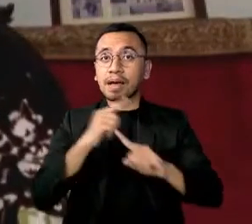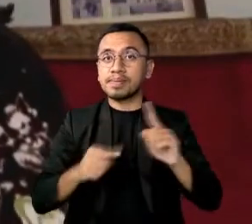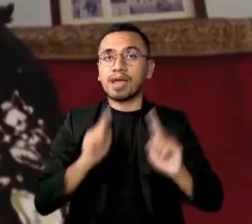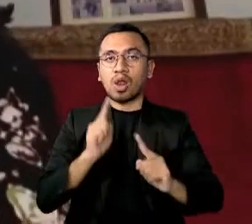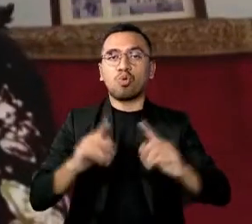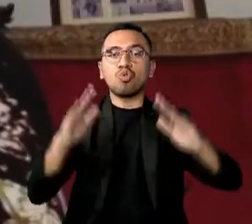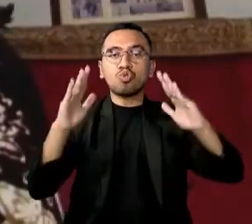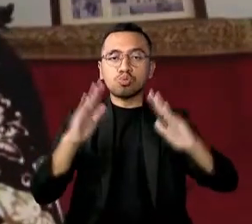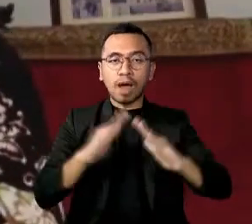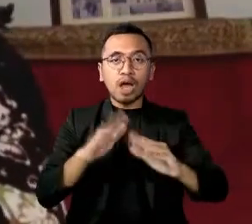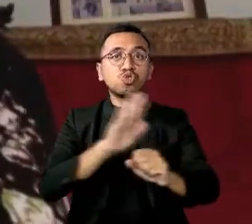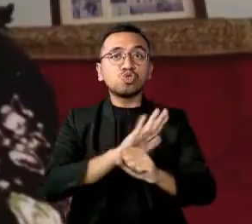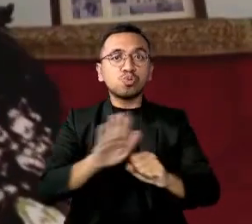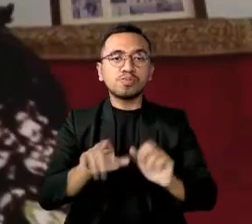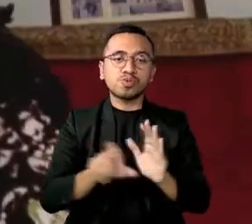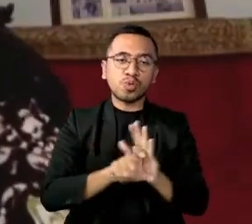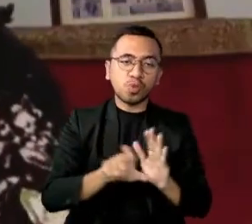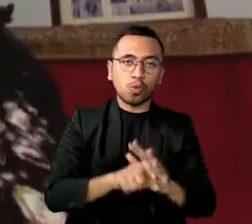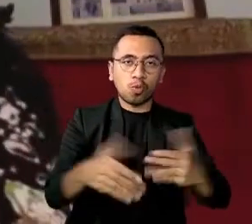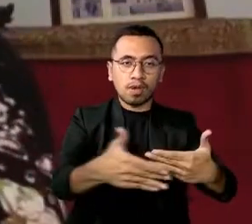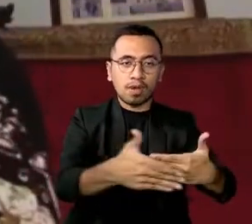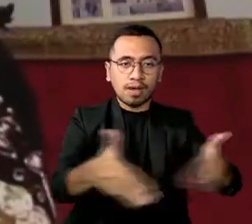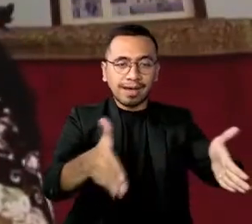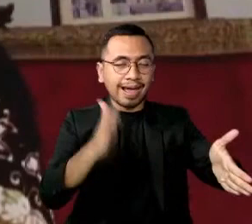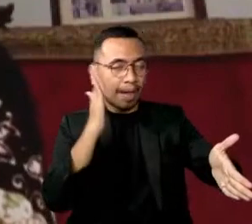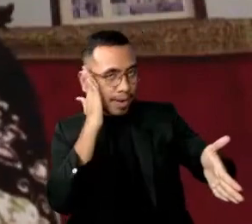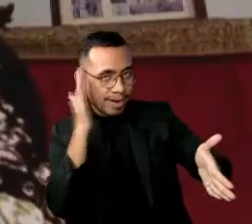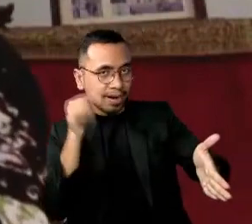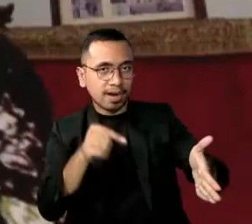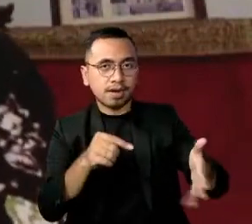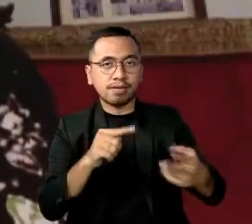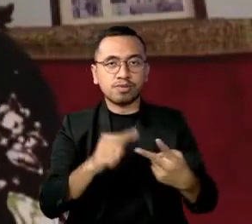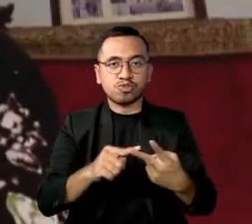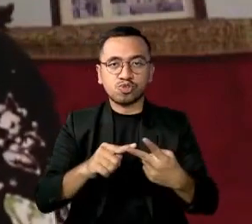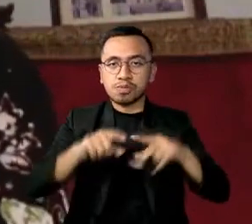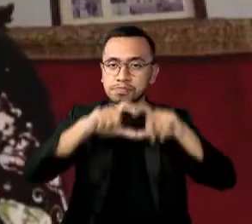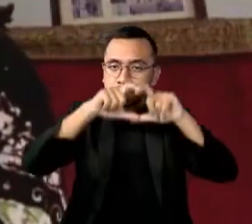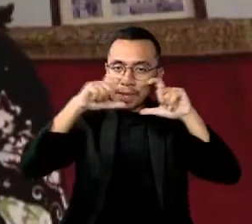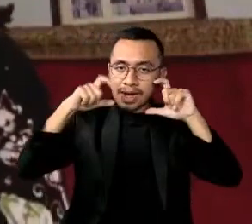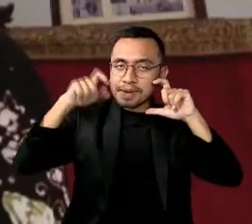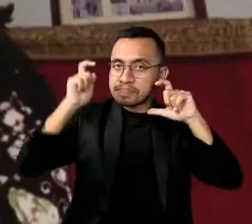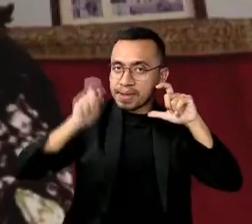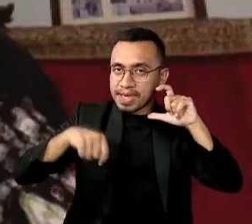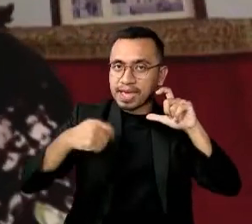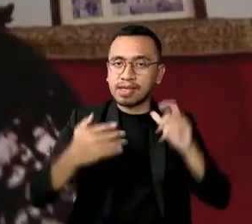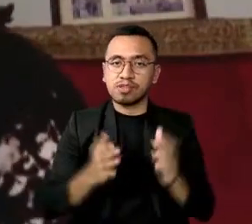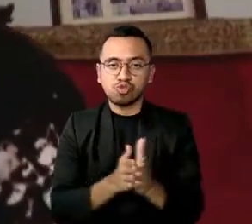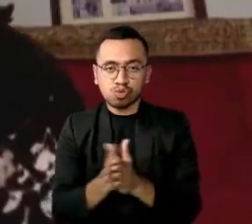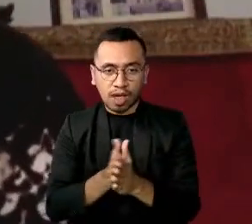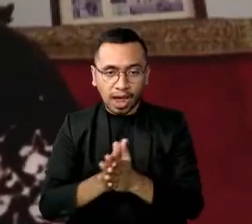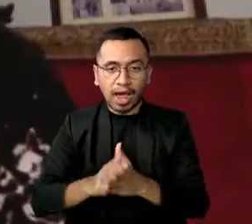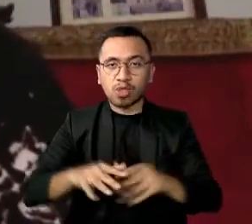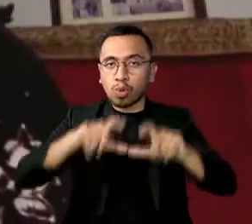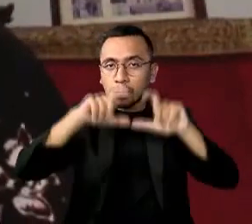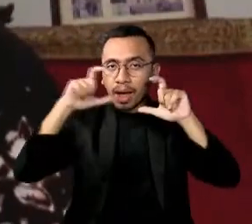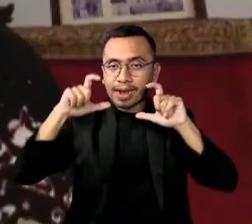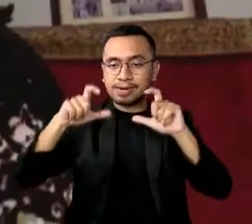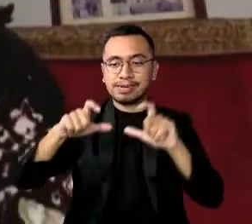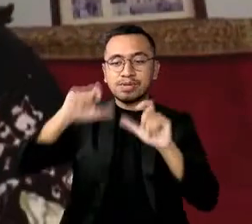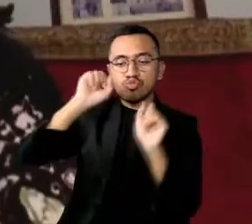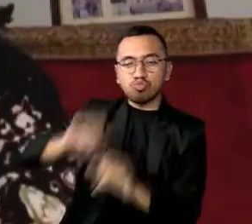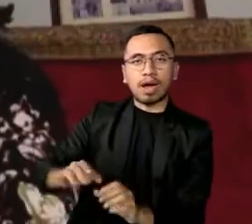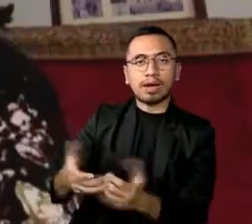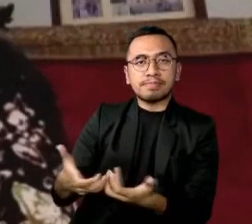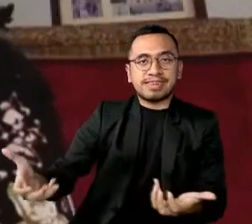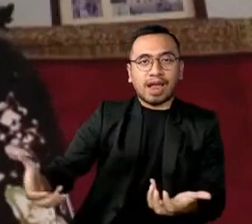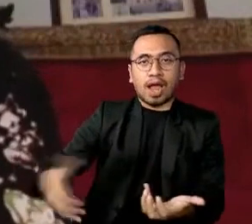memadai artinya kamar tempat tinggal dan dia memakai masker mencuci tangan dan membuang masker pada tempatnya